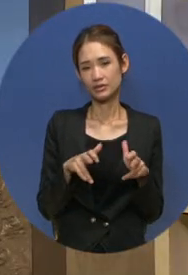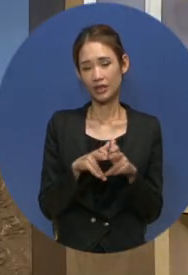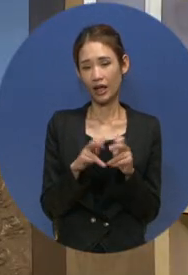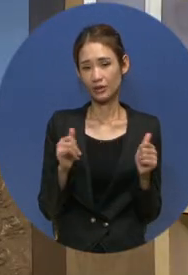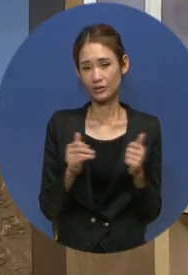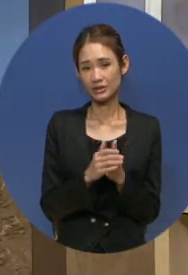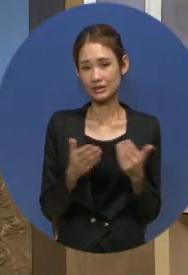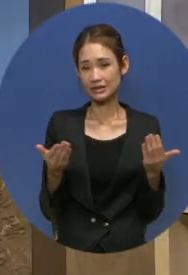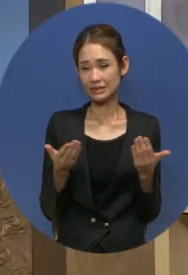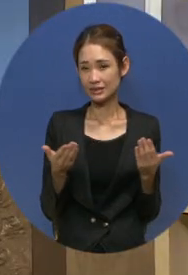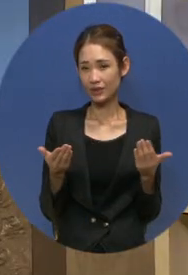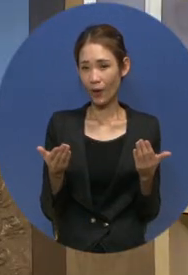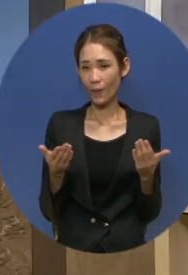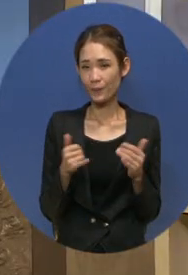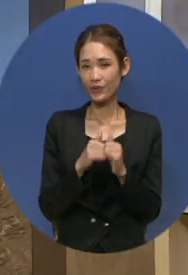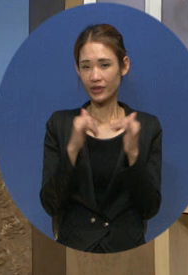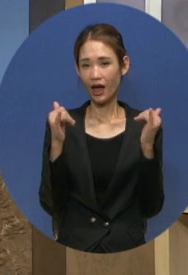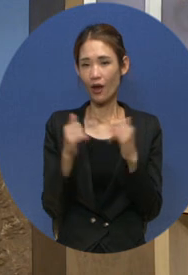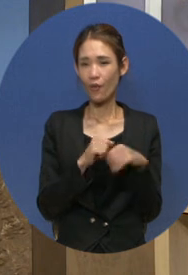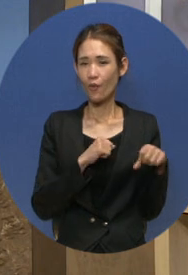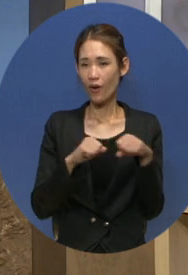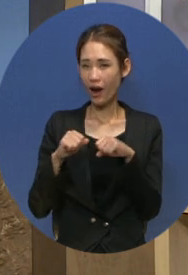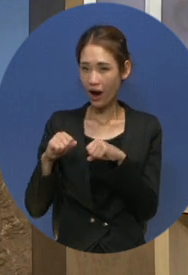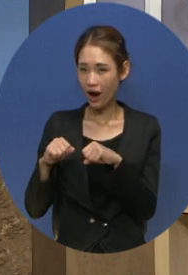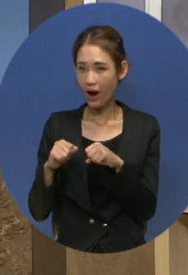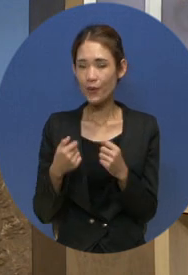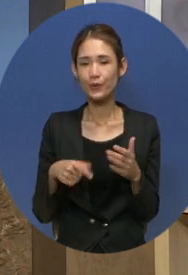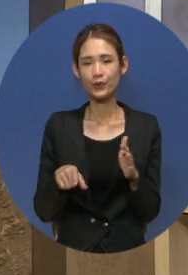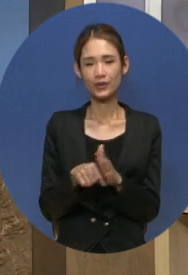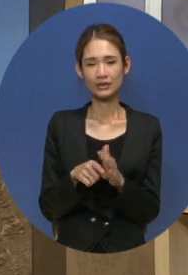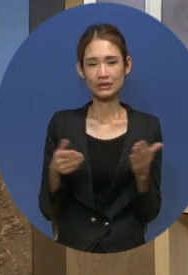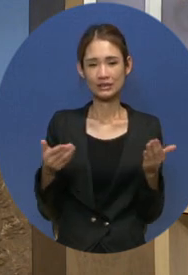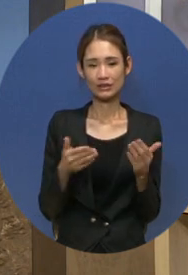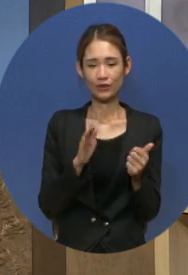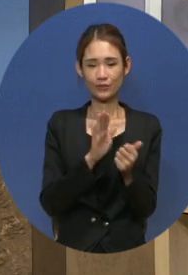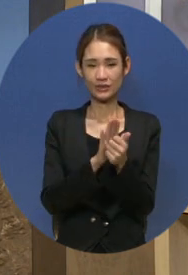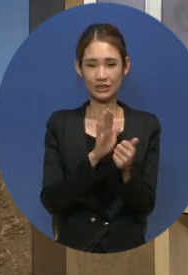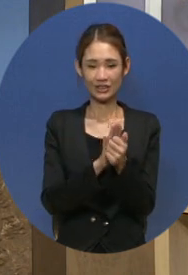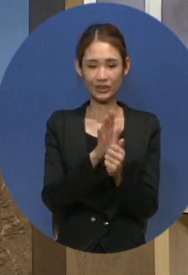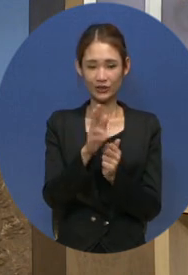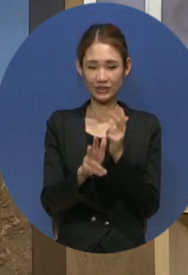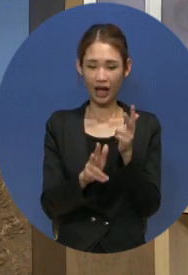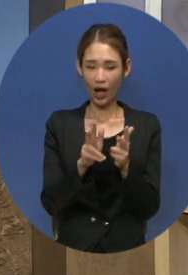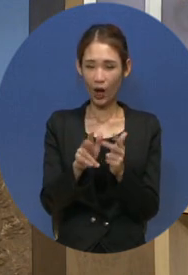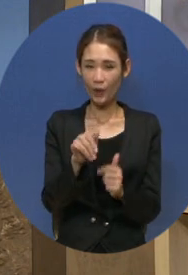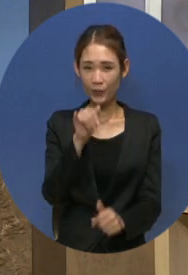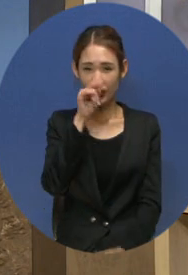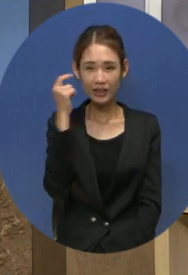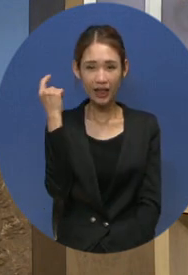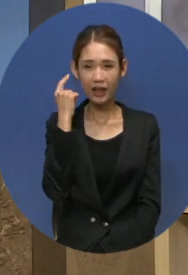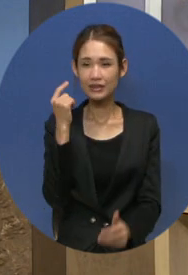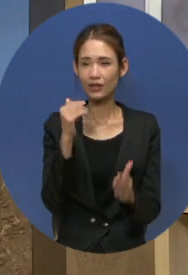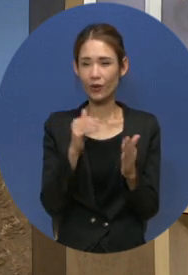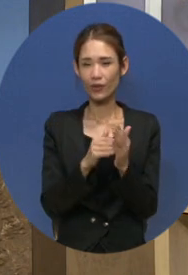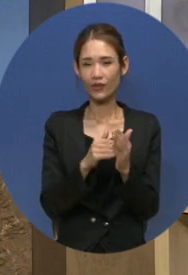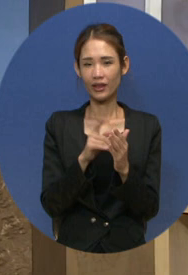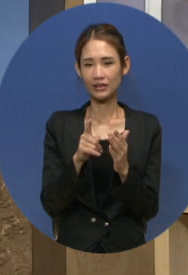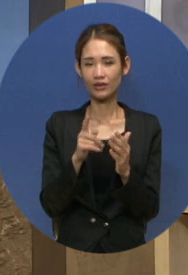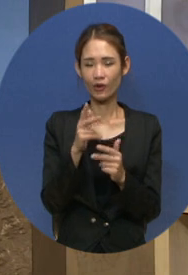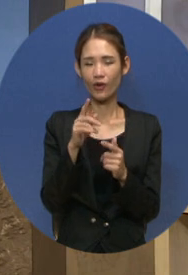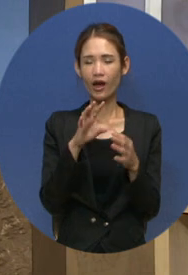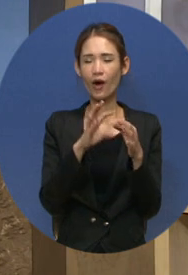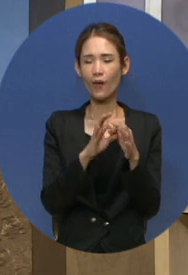장애인분들의 또 직업적인 사회 활동을 위해서 이런 직업 지원 사업도 하고 계신다고 들었거든요. 네. 이 사업에 대해서도